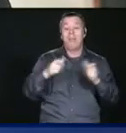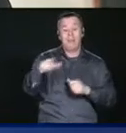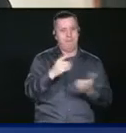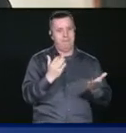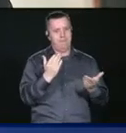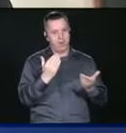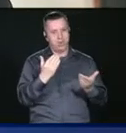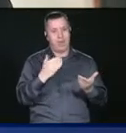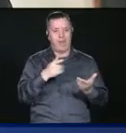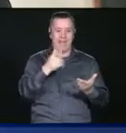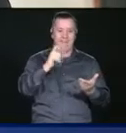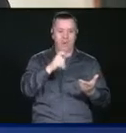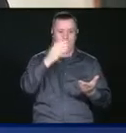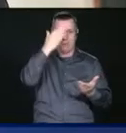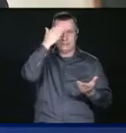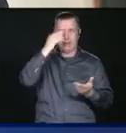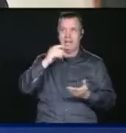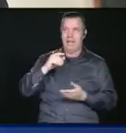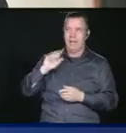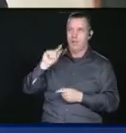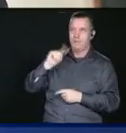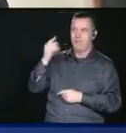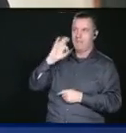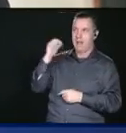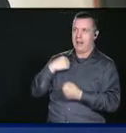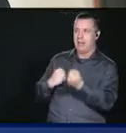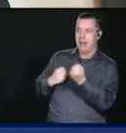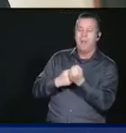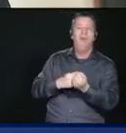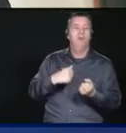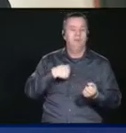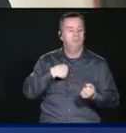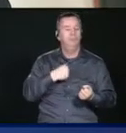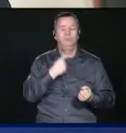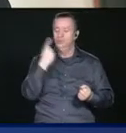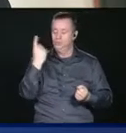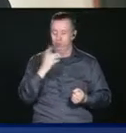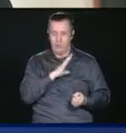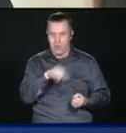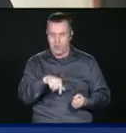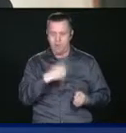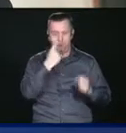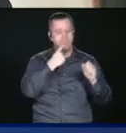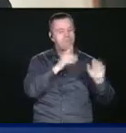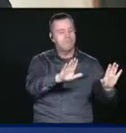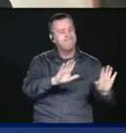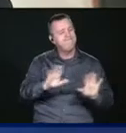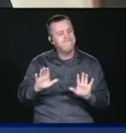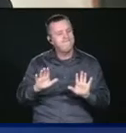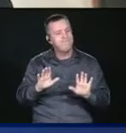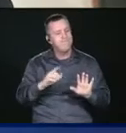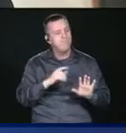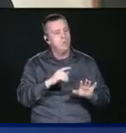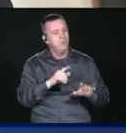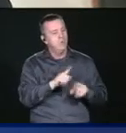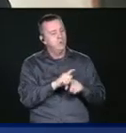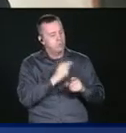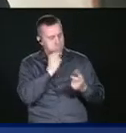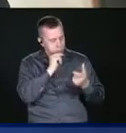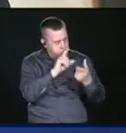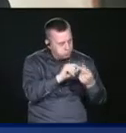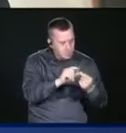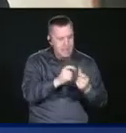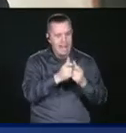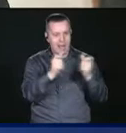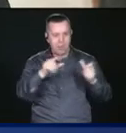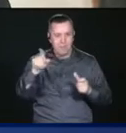jour, je viens ici pour rassurer les gens que le gouvernement va être ici pour soutenir les entreprises, les travailleurs, les